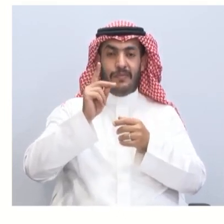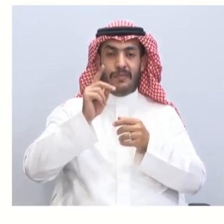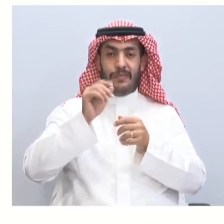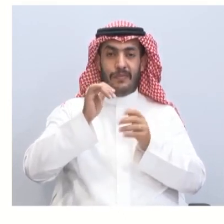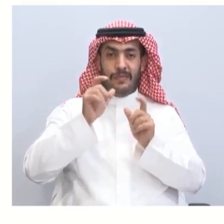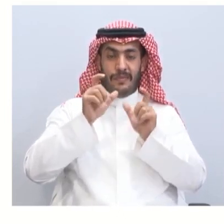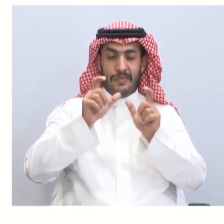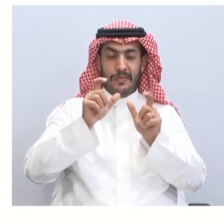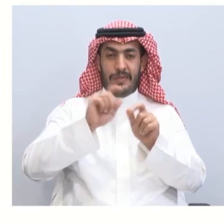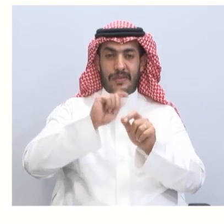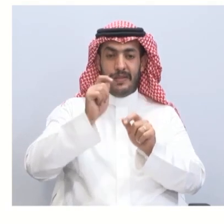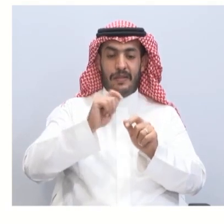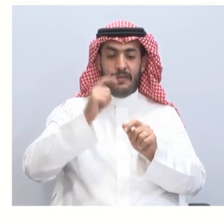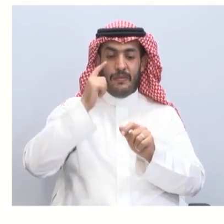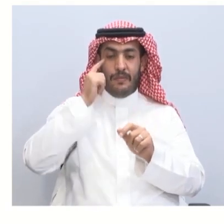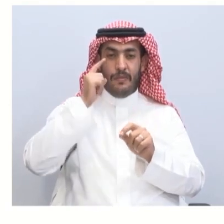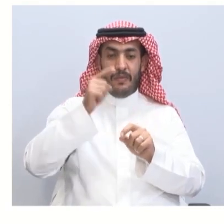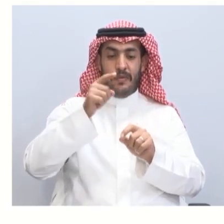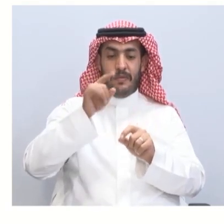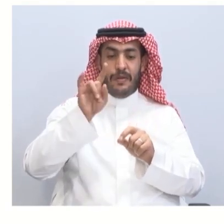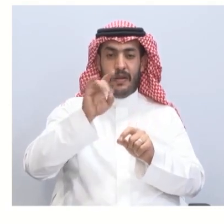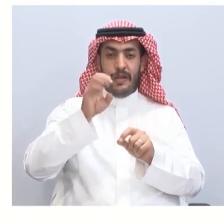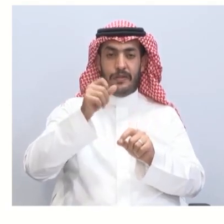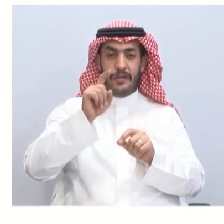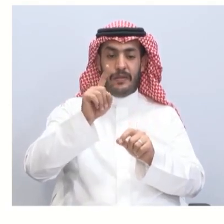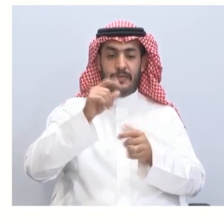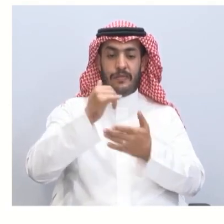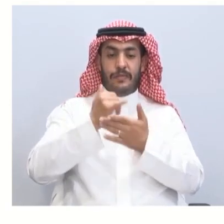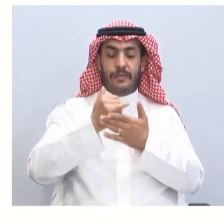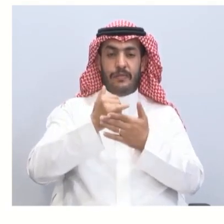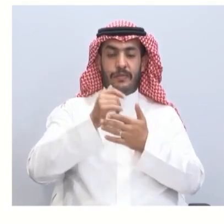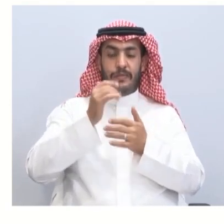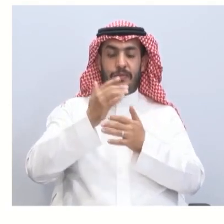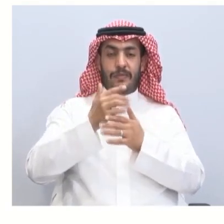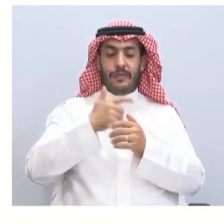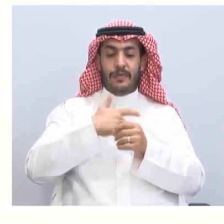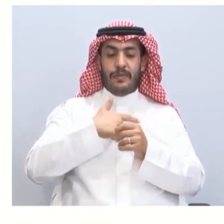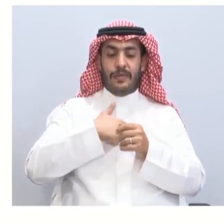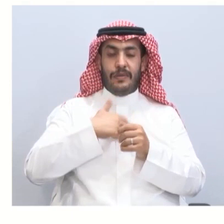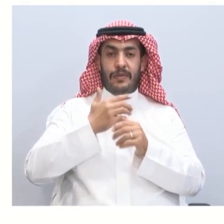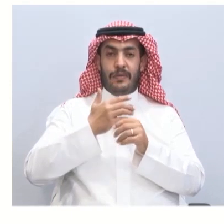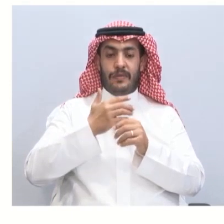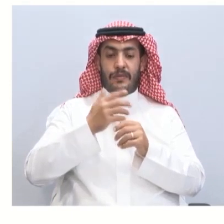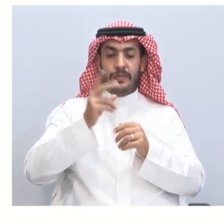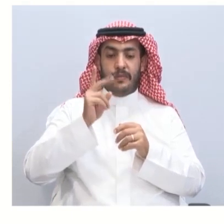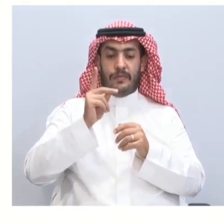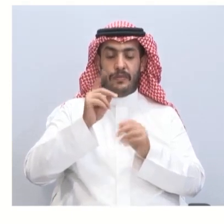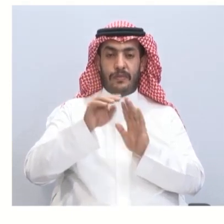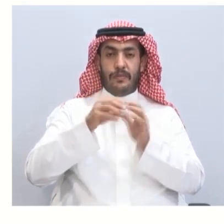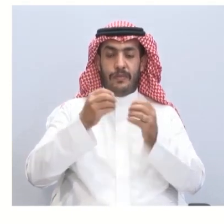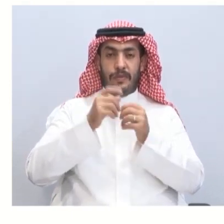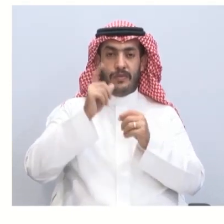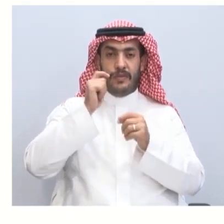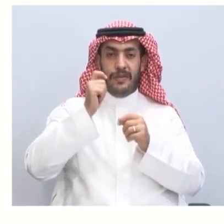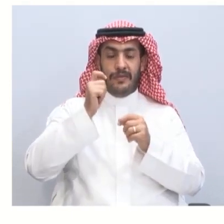مواجهته للاعداء بسيفه المشهور الاجرب الذي ذكرت لكم سبب تسميته بالاجر ايضا بمن معه من